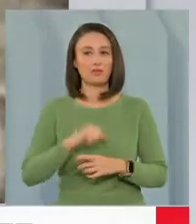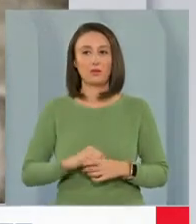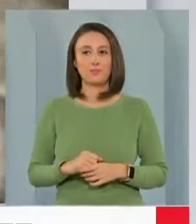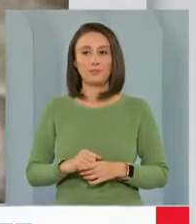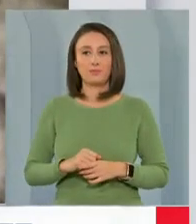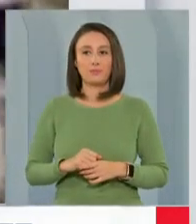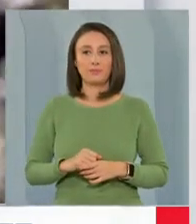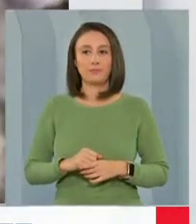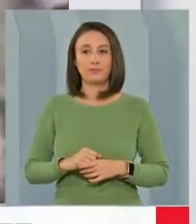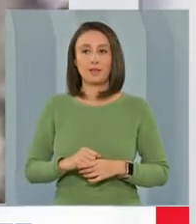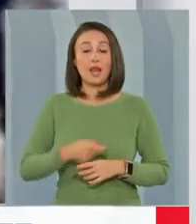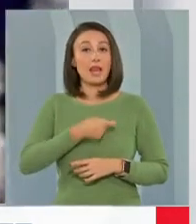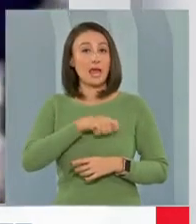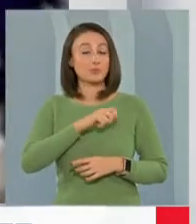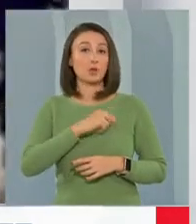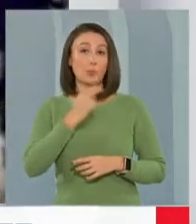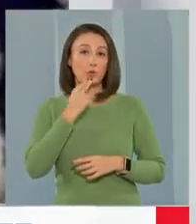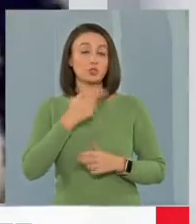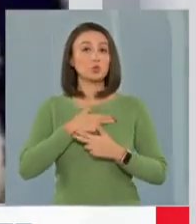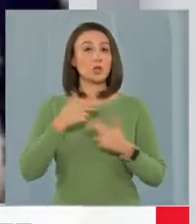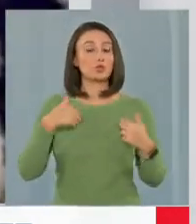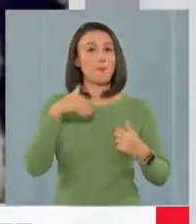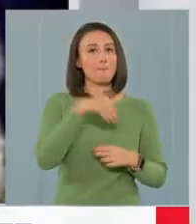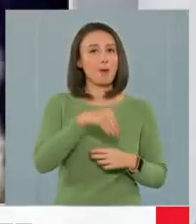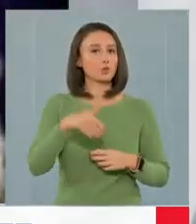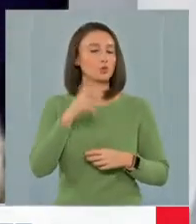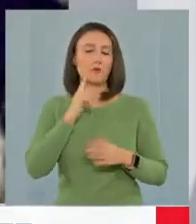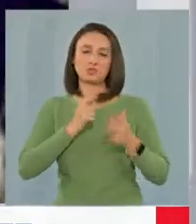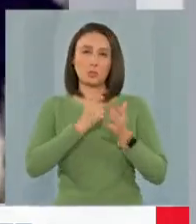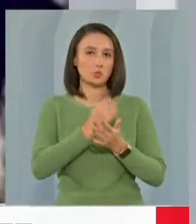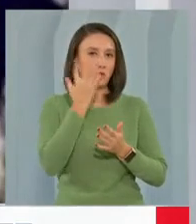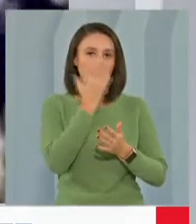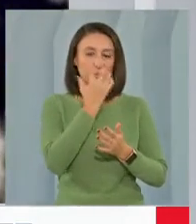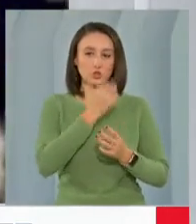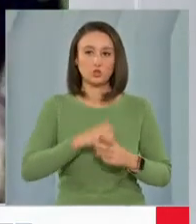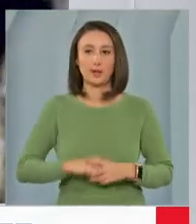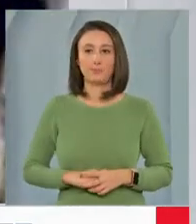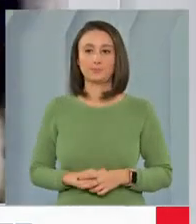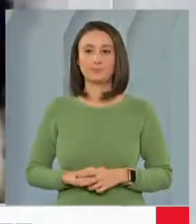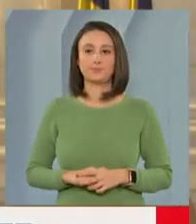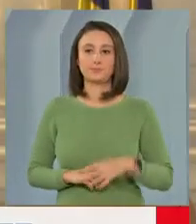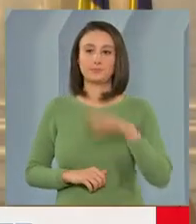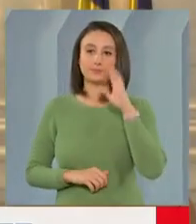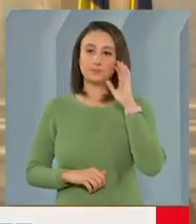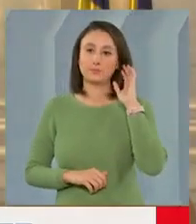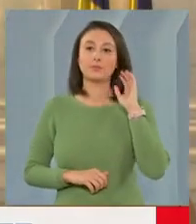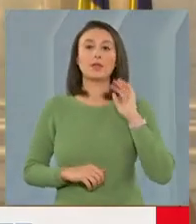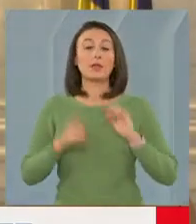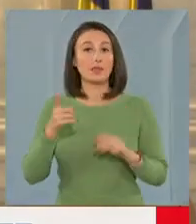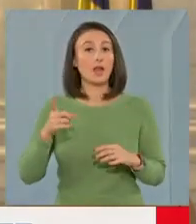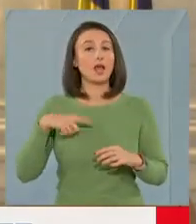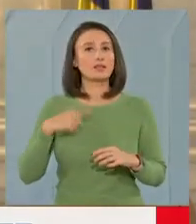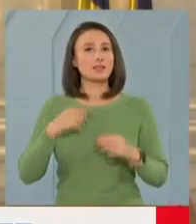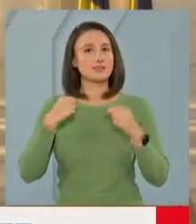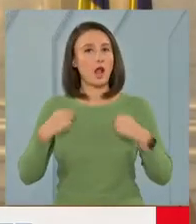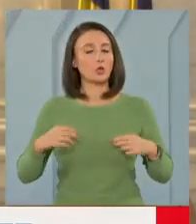presei locale la Inspectoratul de Poliție al județului Maramureș nu a fost depusă nicio plângere în urma acestui incident țârlaș Cristian